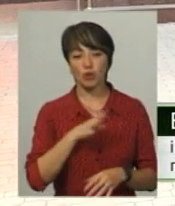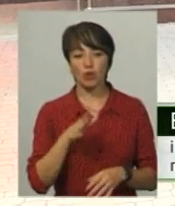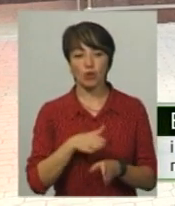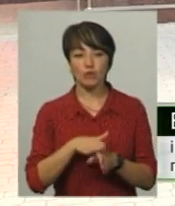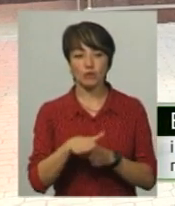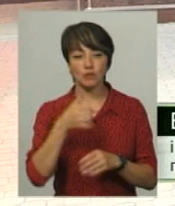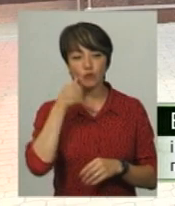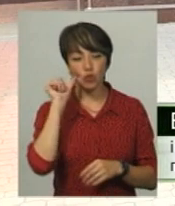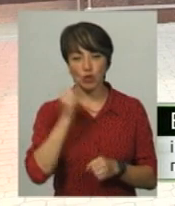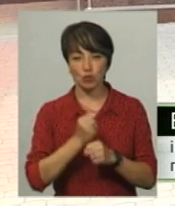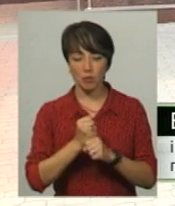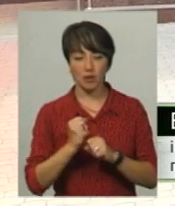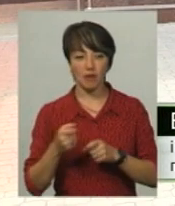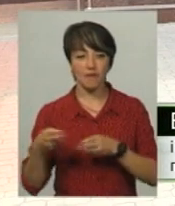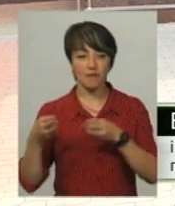вчора виїзд